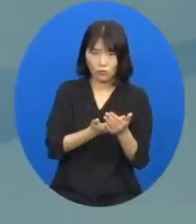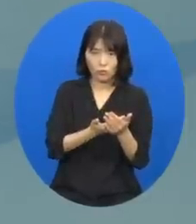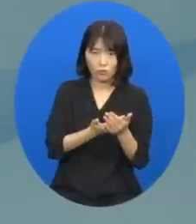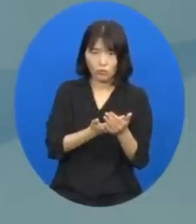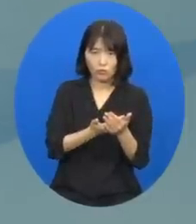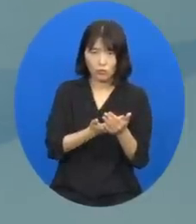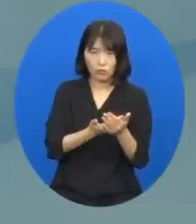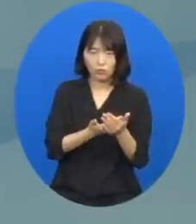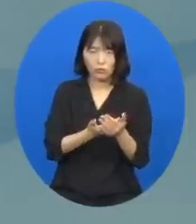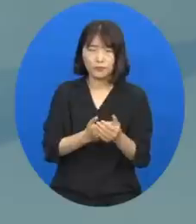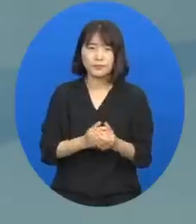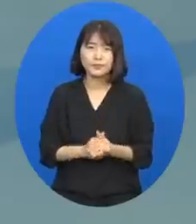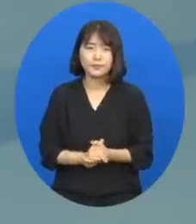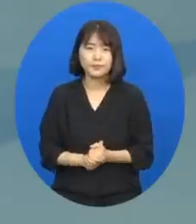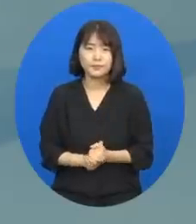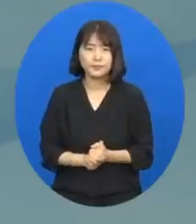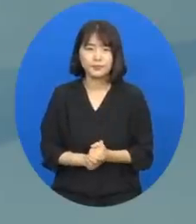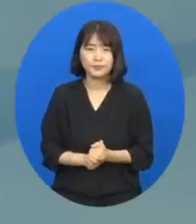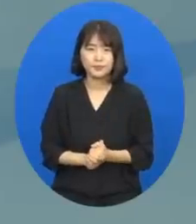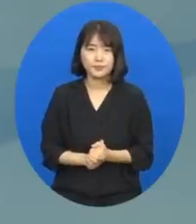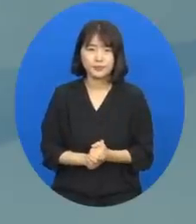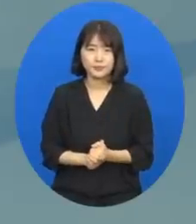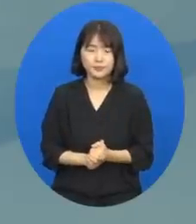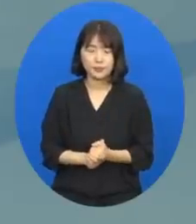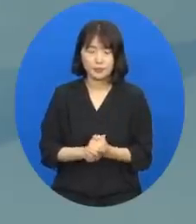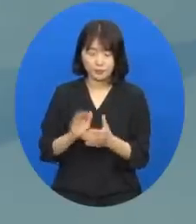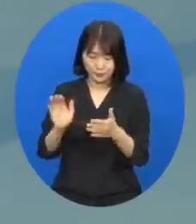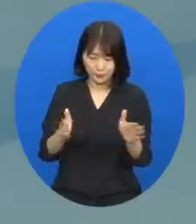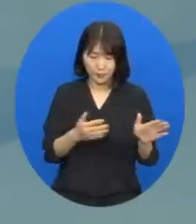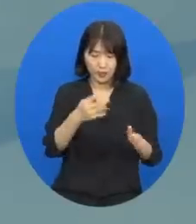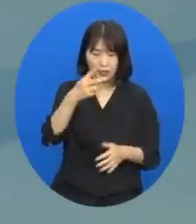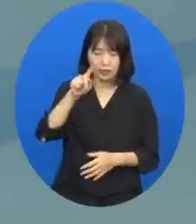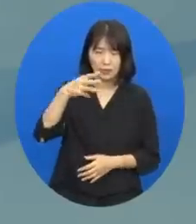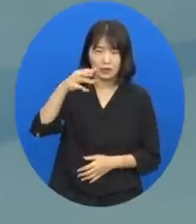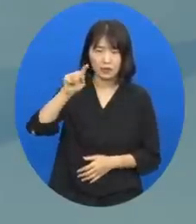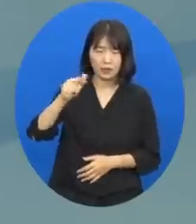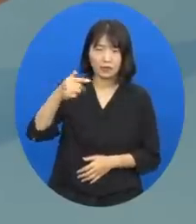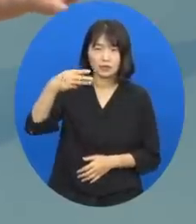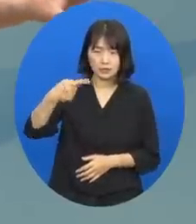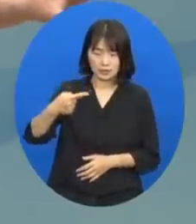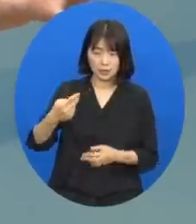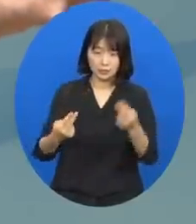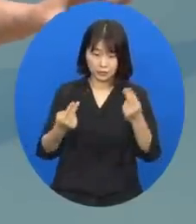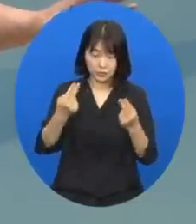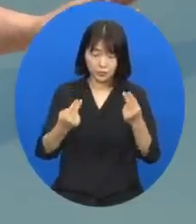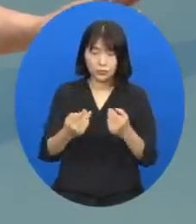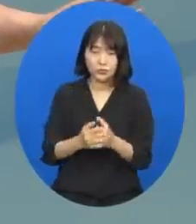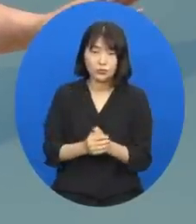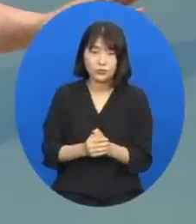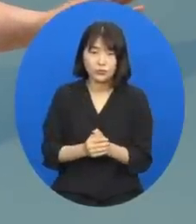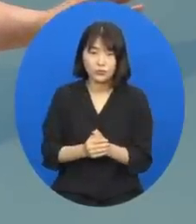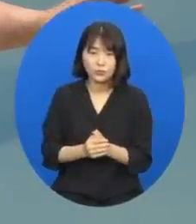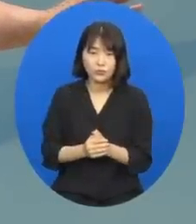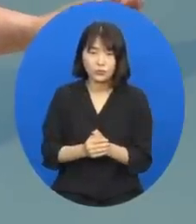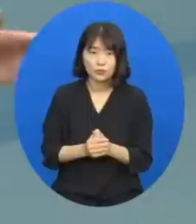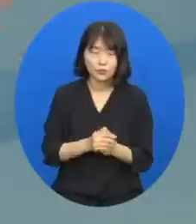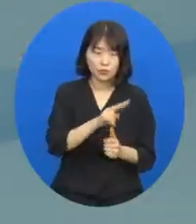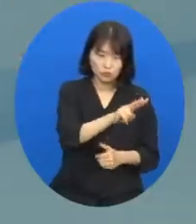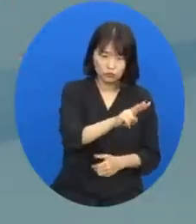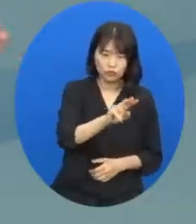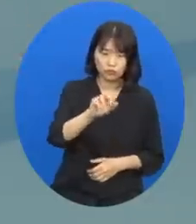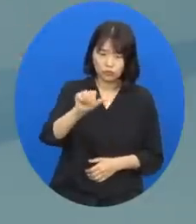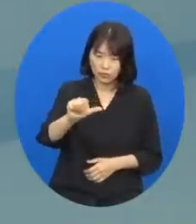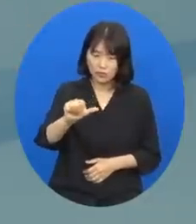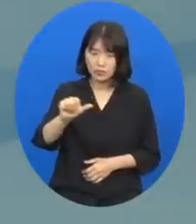너무나 귀한 것이죠 여러분 달란트 비유를 보세요 두 달란트 받은 사람이 있습니다 한 달란트 있어요 다섯 달란트 있어요